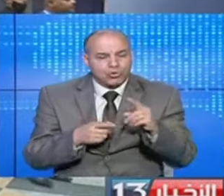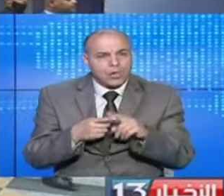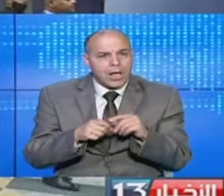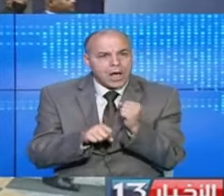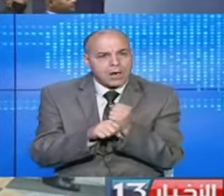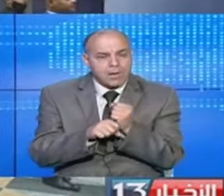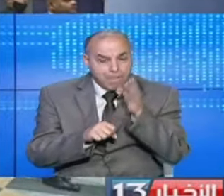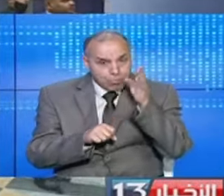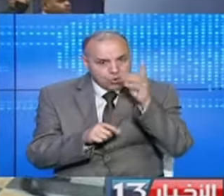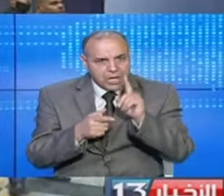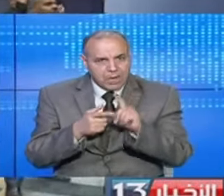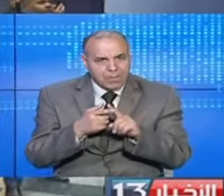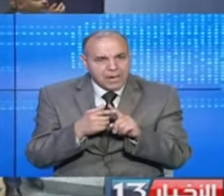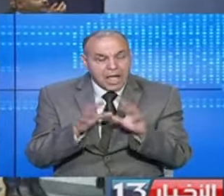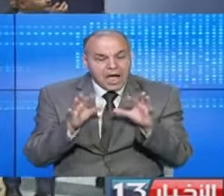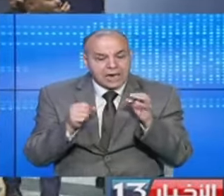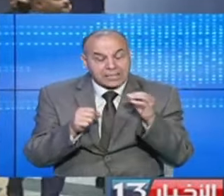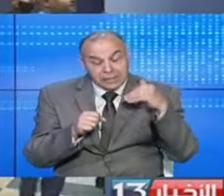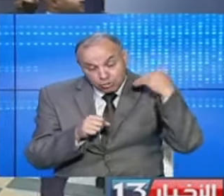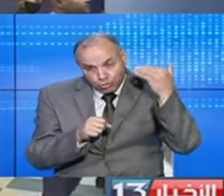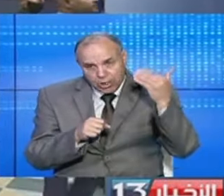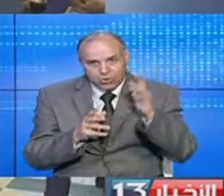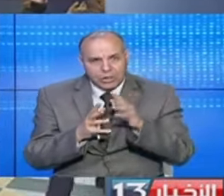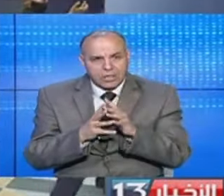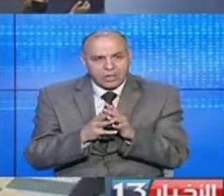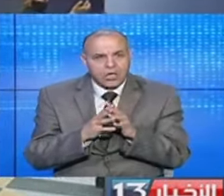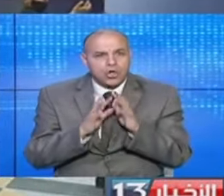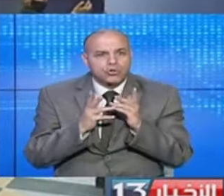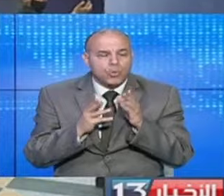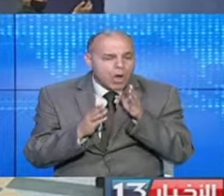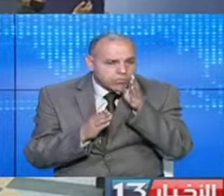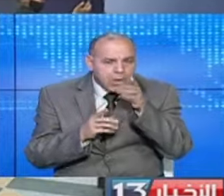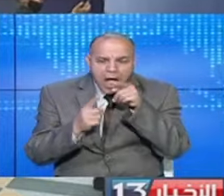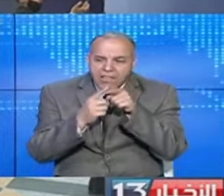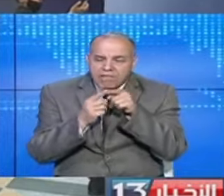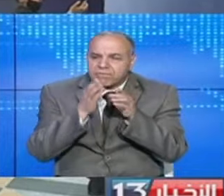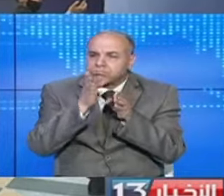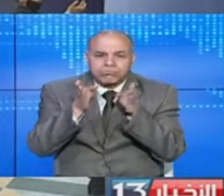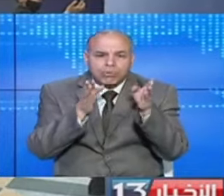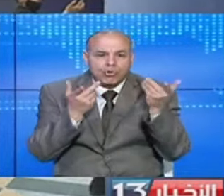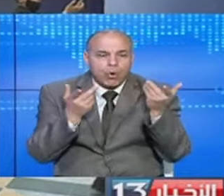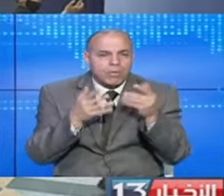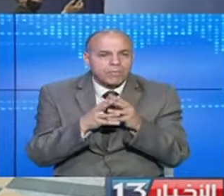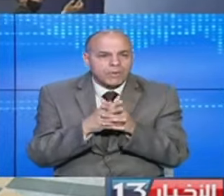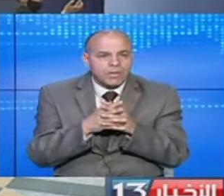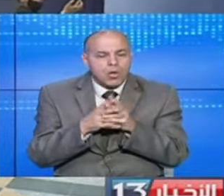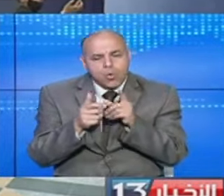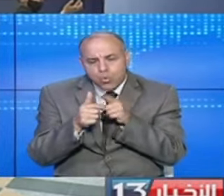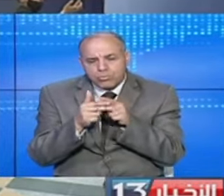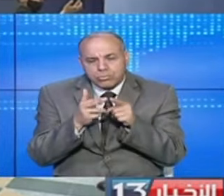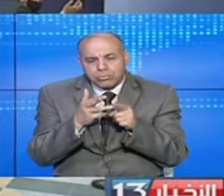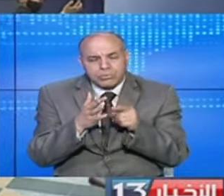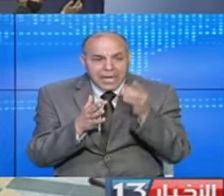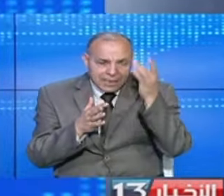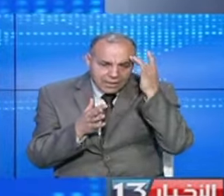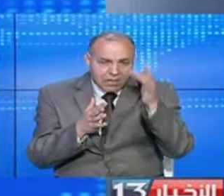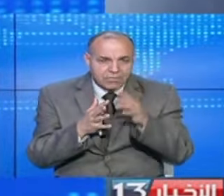بخطة مستقبلية للعشر سنوات القادمة، شنو ما توجهات، شنو ما الأولويات تاع